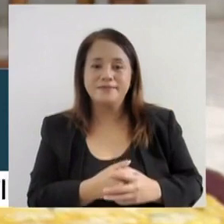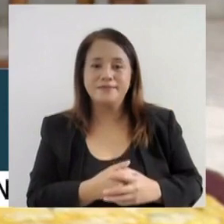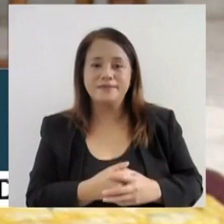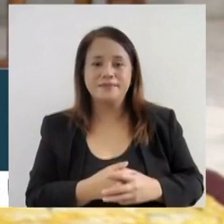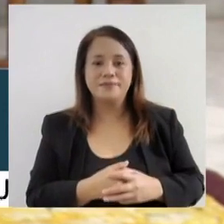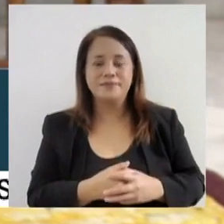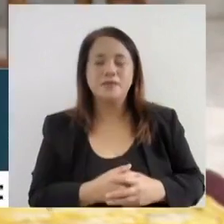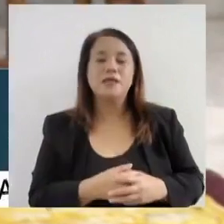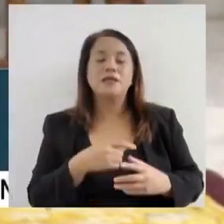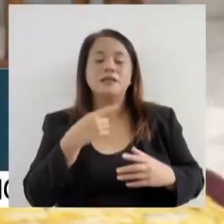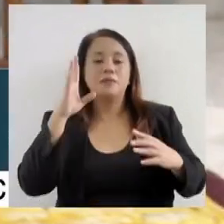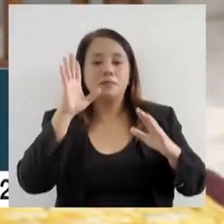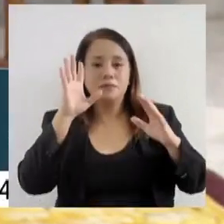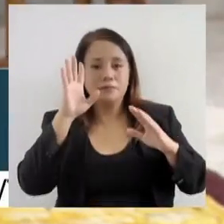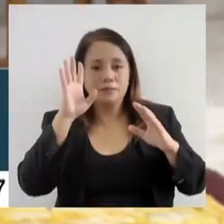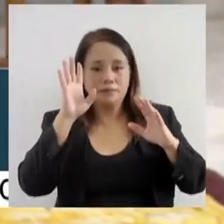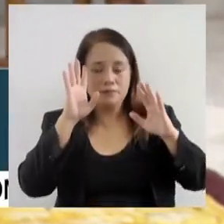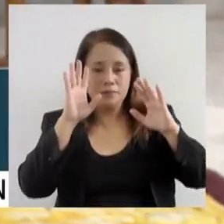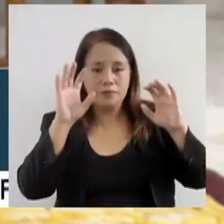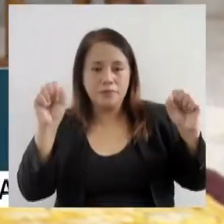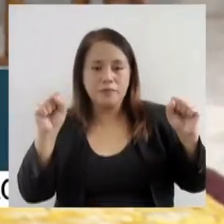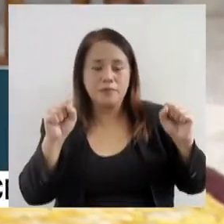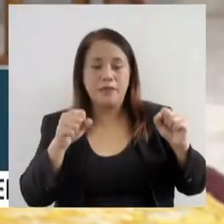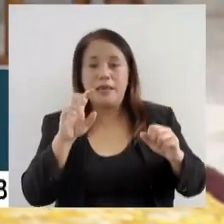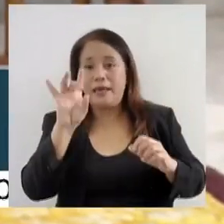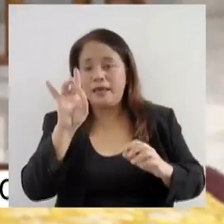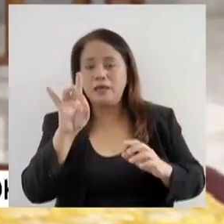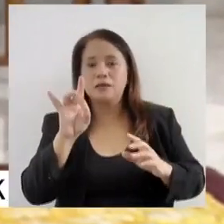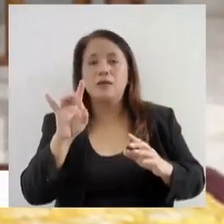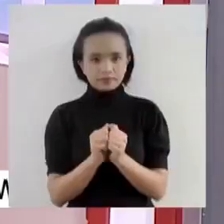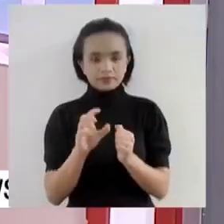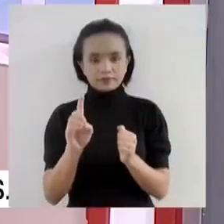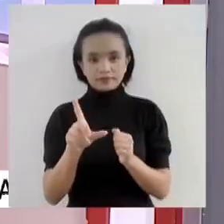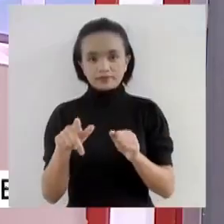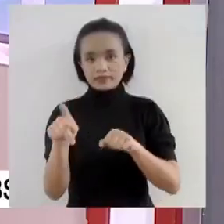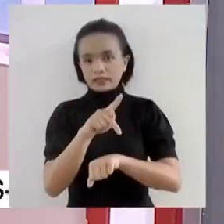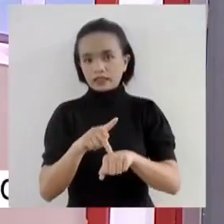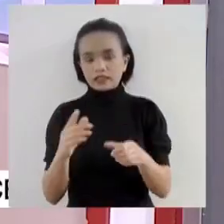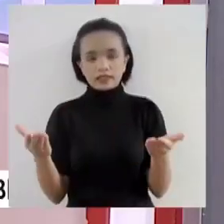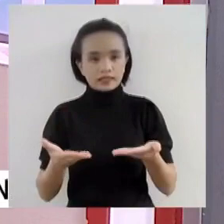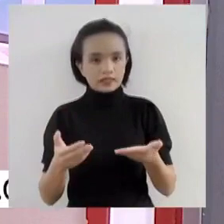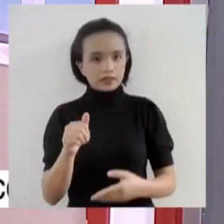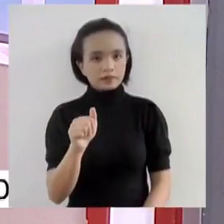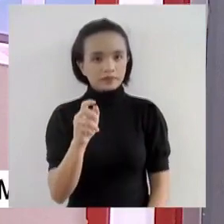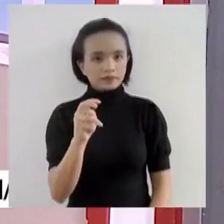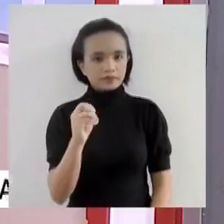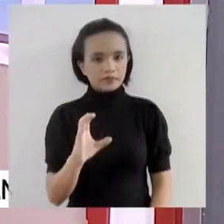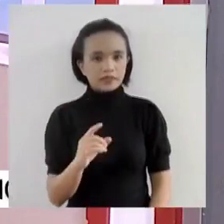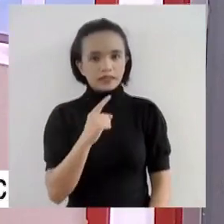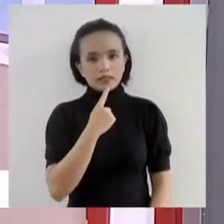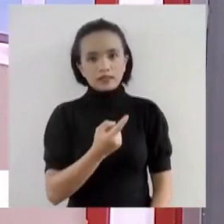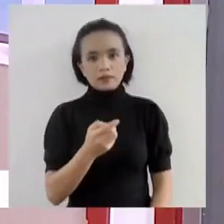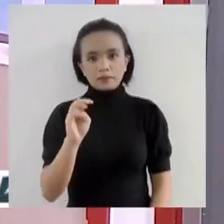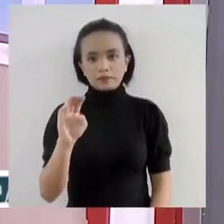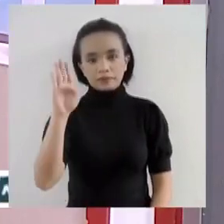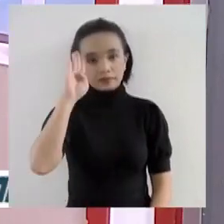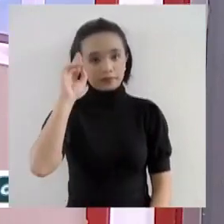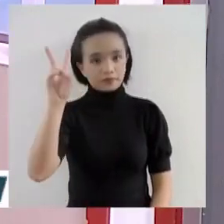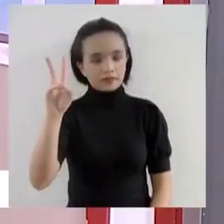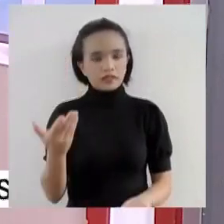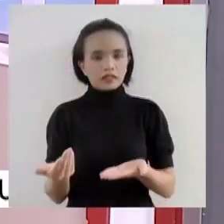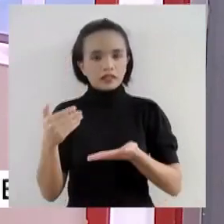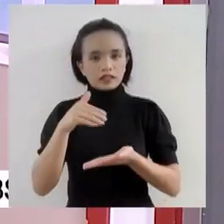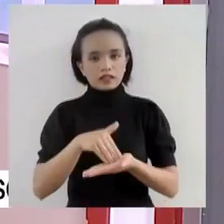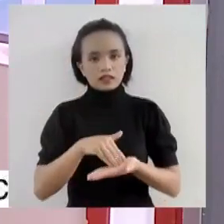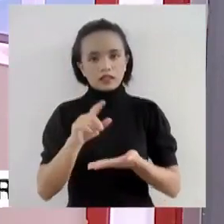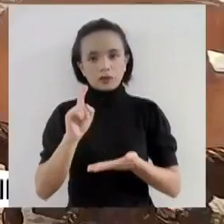Marcos has had 8 foreign trips since assuming office last June. President Marcos says he will restructure the Agriculture